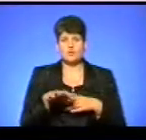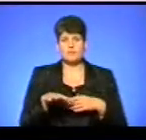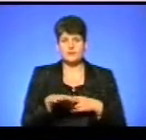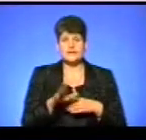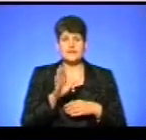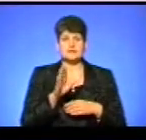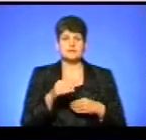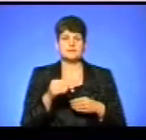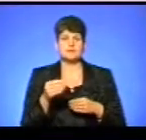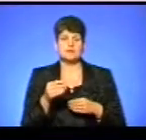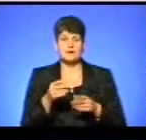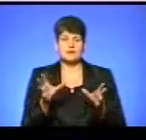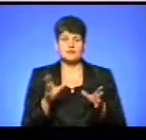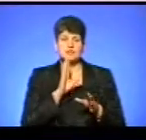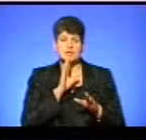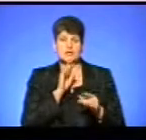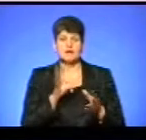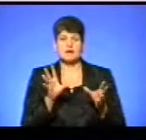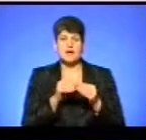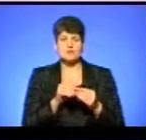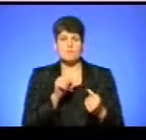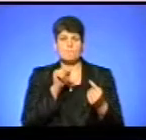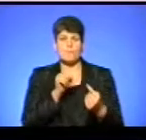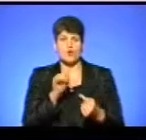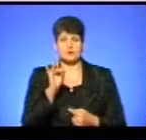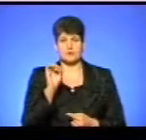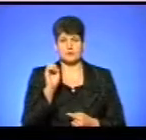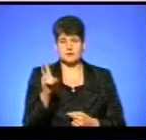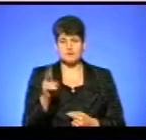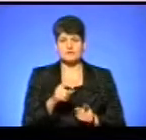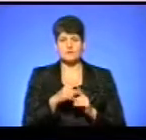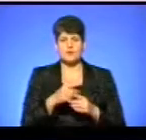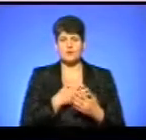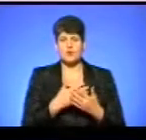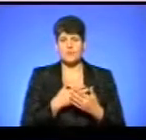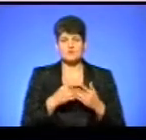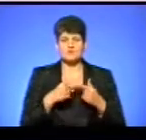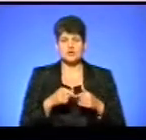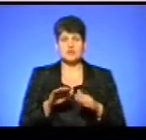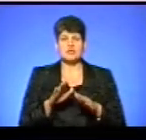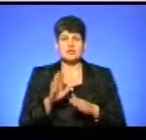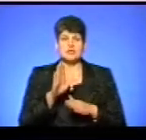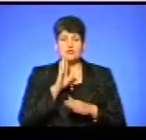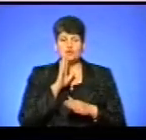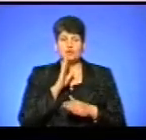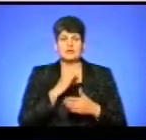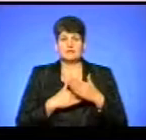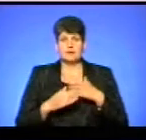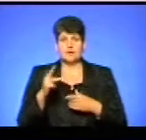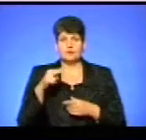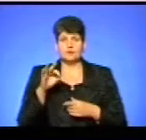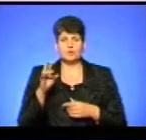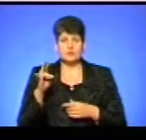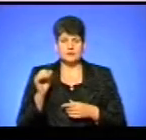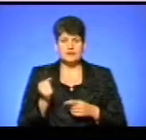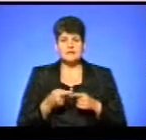«Жінки Тернопільщини разом проти раку». За словами голови громадської організації «Жінок-інвалідів Донна» Марії Линди, такі заходи